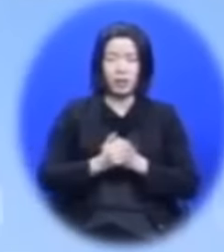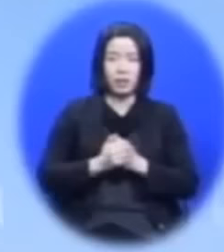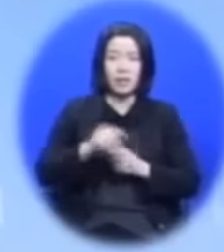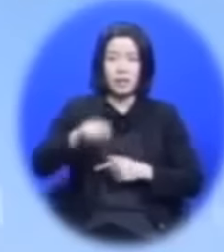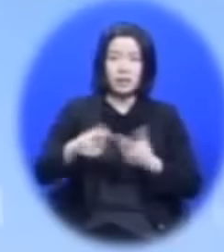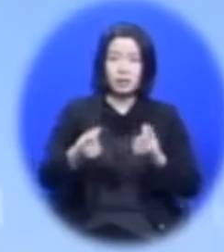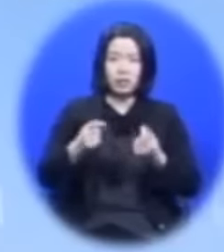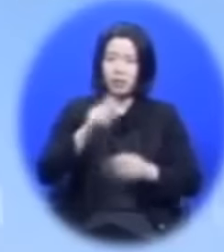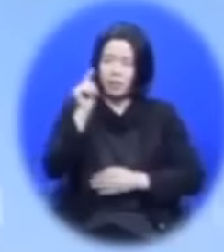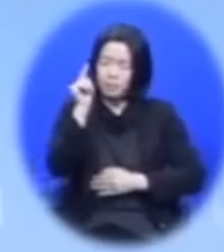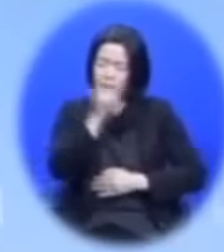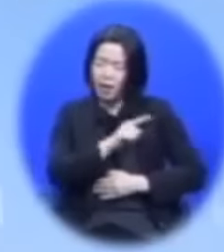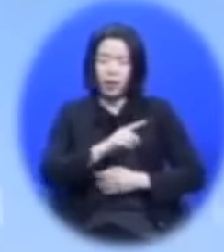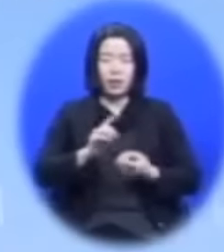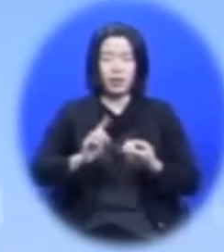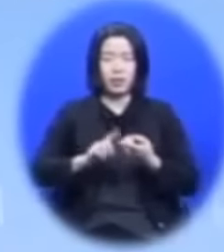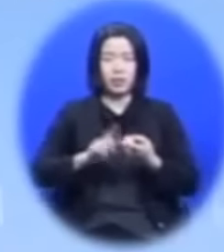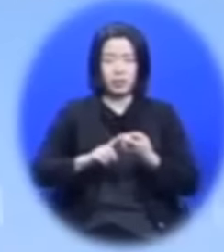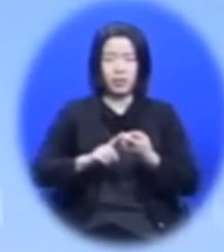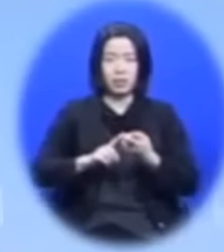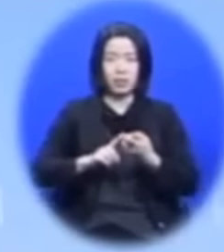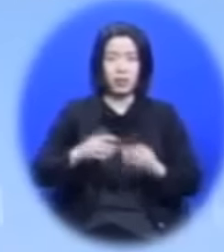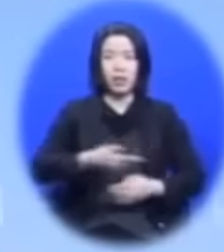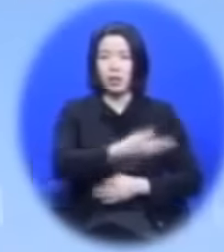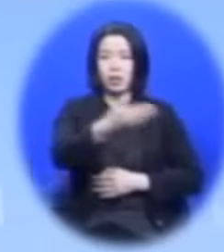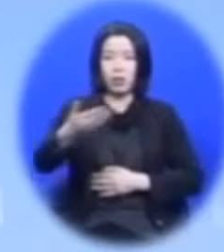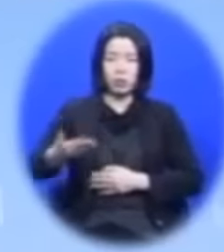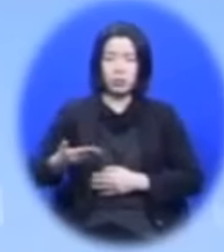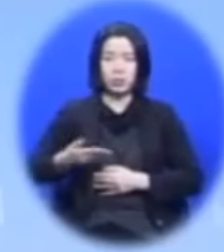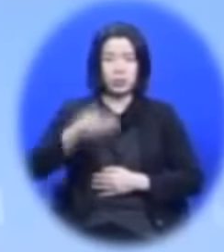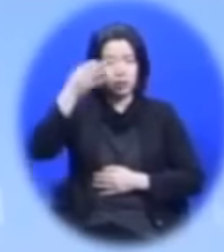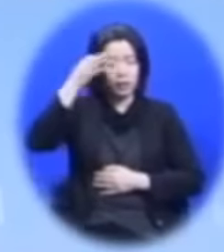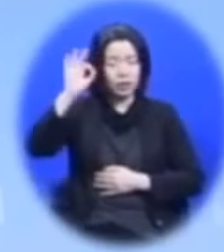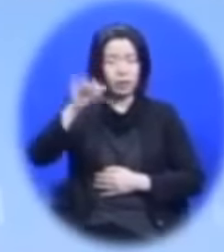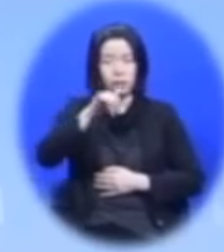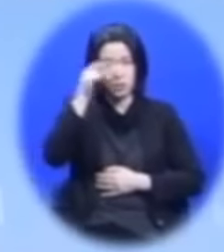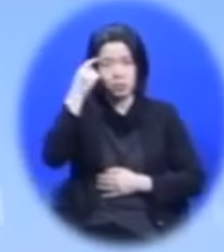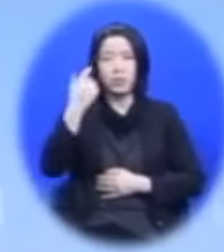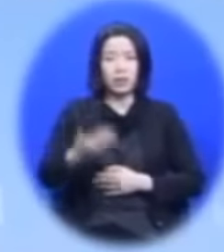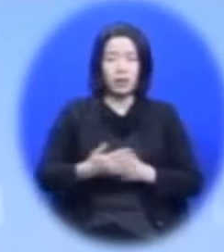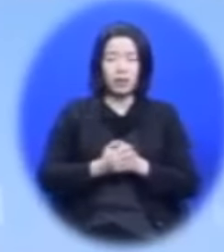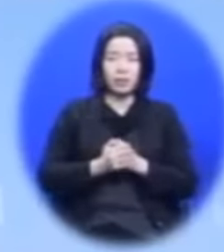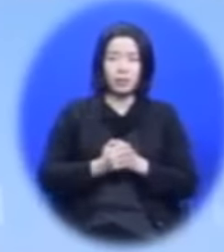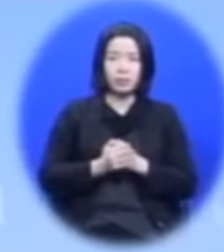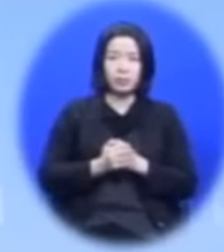그렇게 사악한 자라는 사실에 대해서 여러분은 깨달으셨나요?